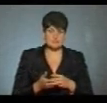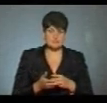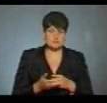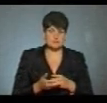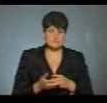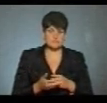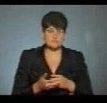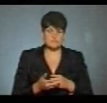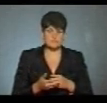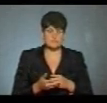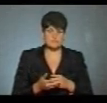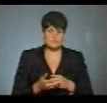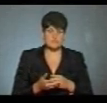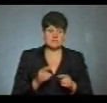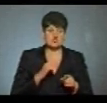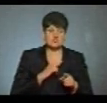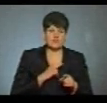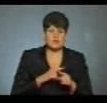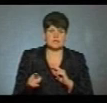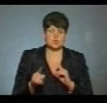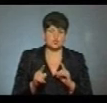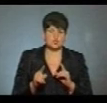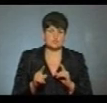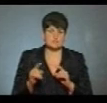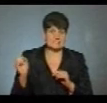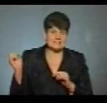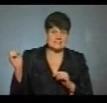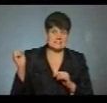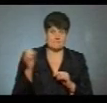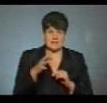буквально з швидкістю світла